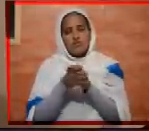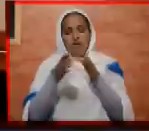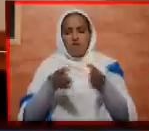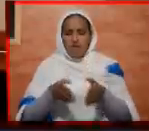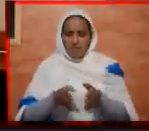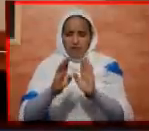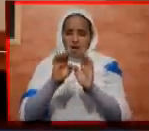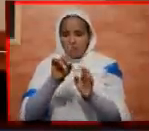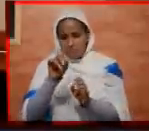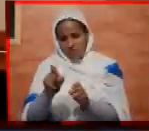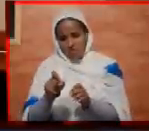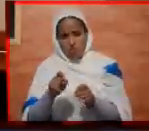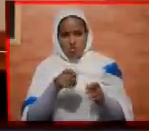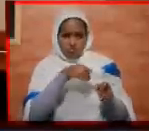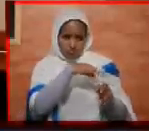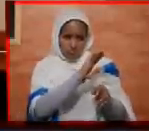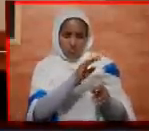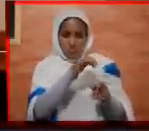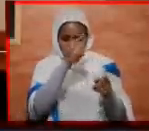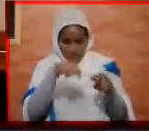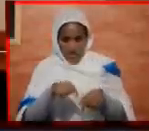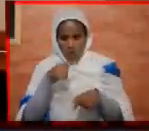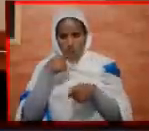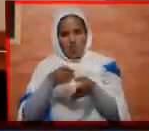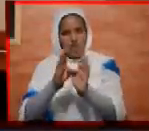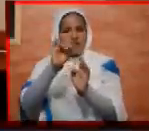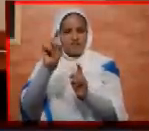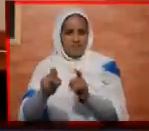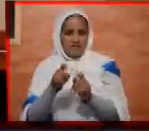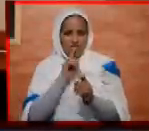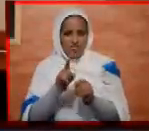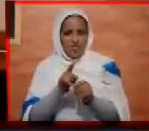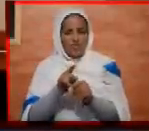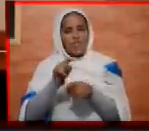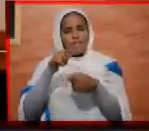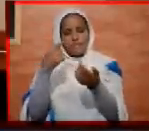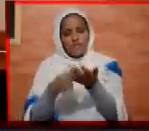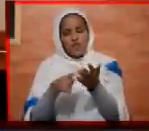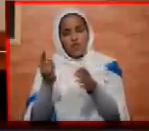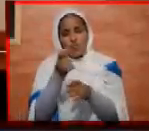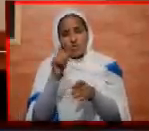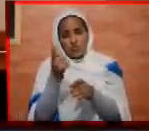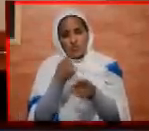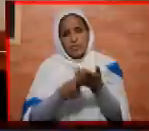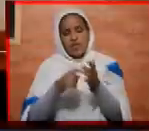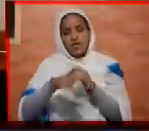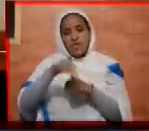እየተዋቀረ ቁጥጥር ካለ ልዩነት የለውም። አንድ ነው